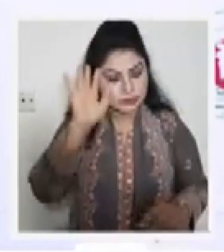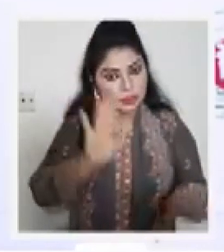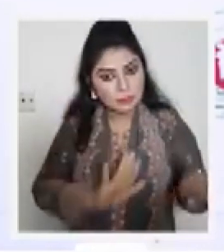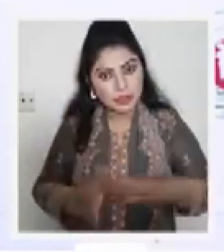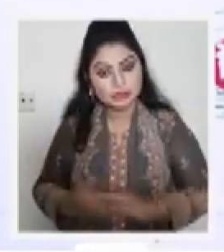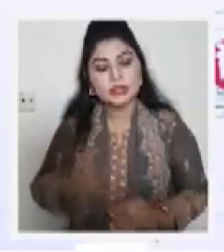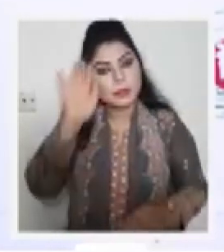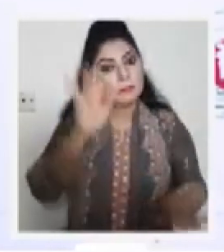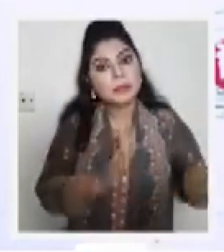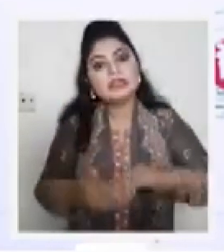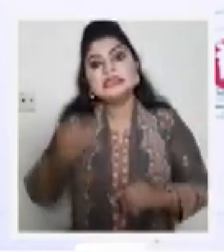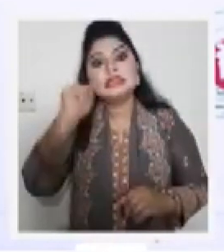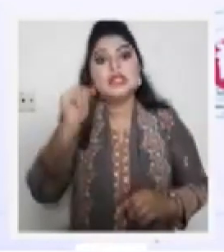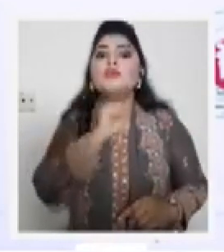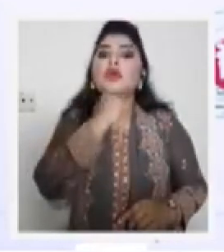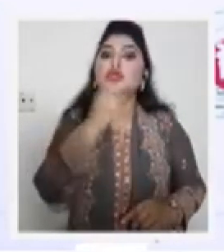মৃত্যুর হার